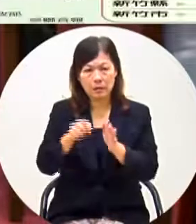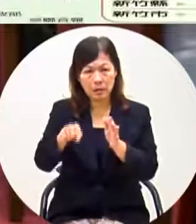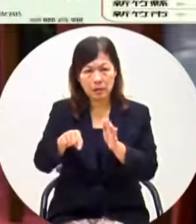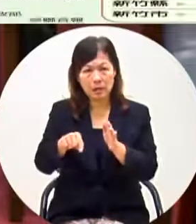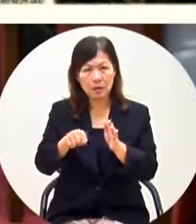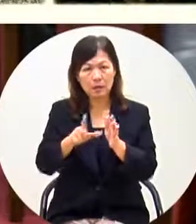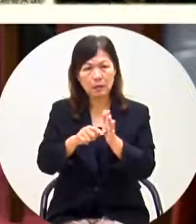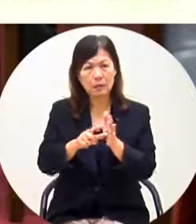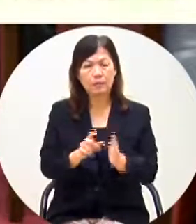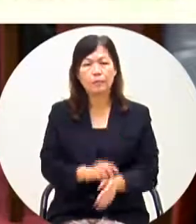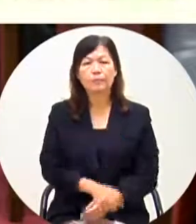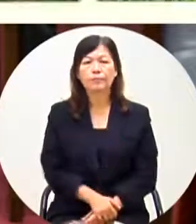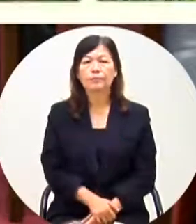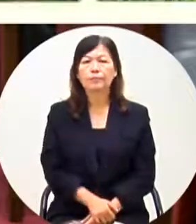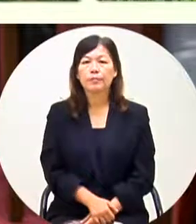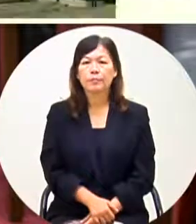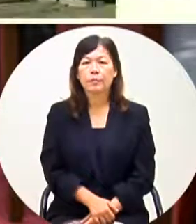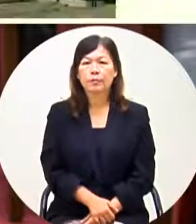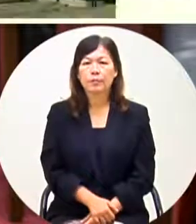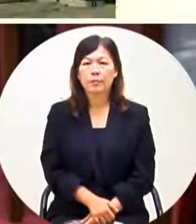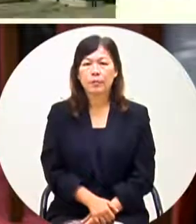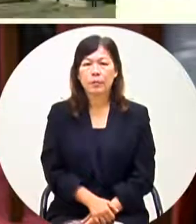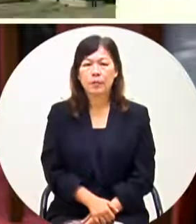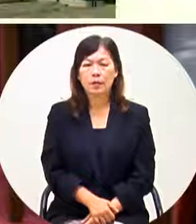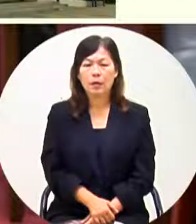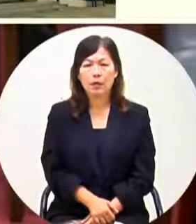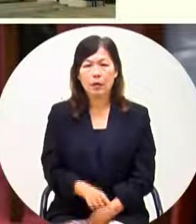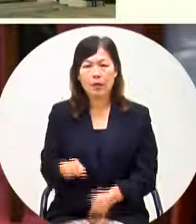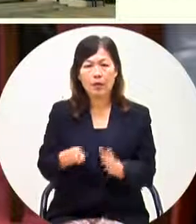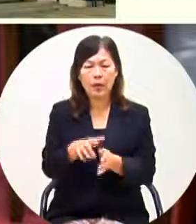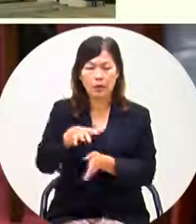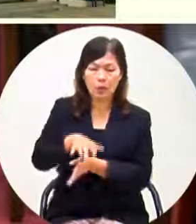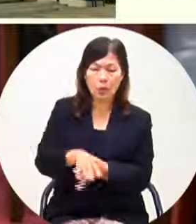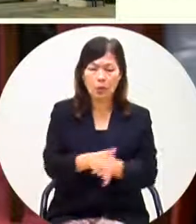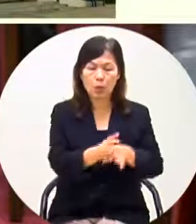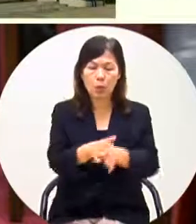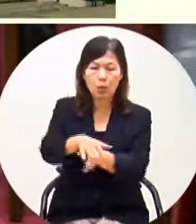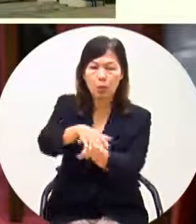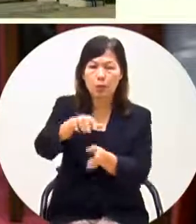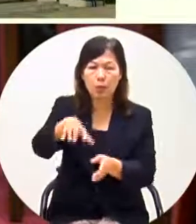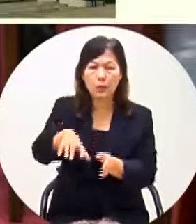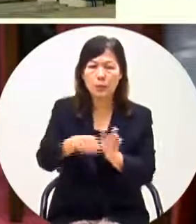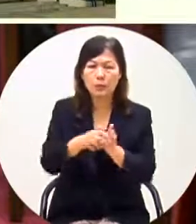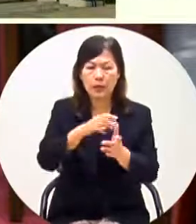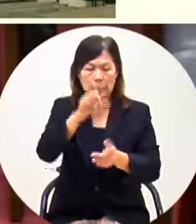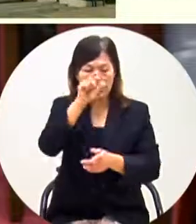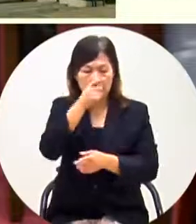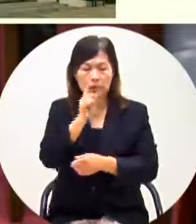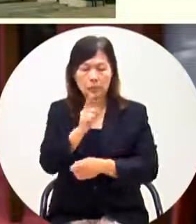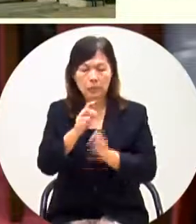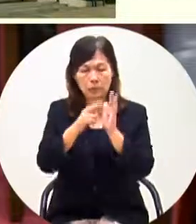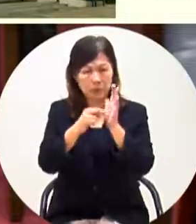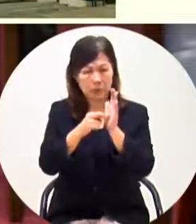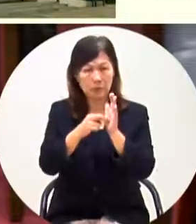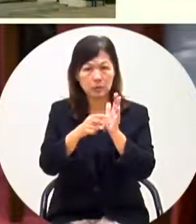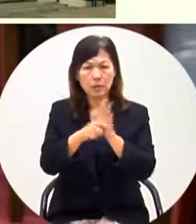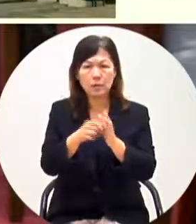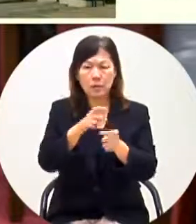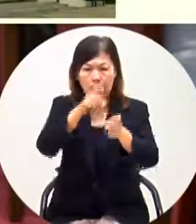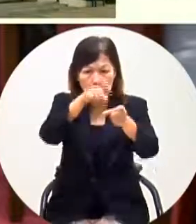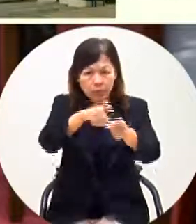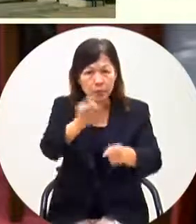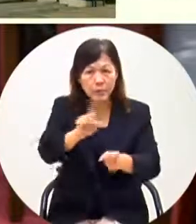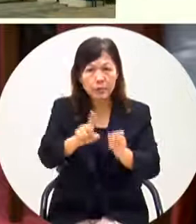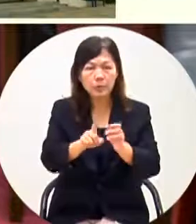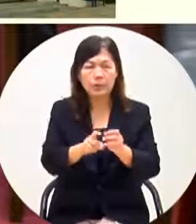我们的这一个溜冰场特别去强调，用途当中除了我们，当然本席也